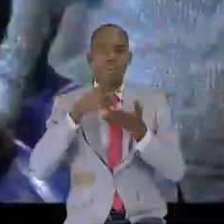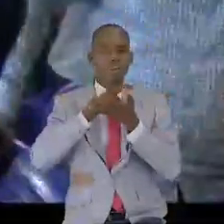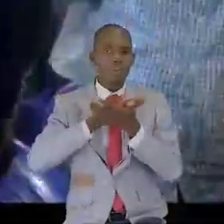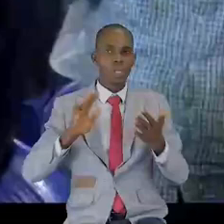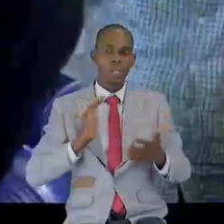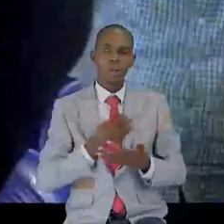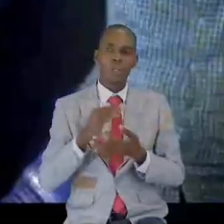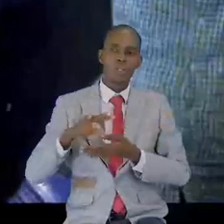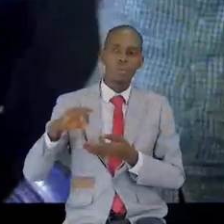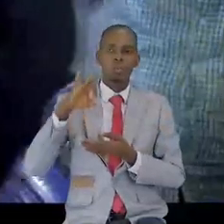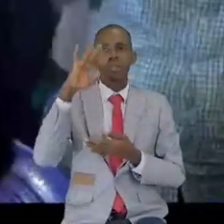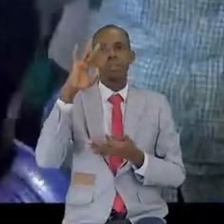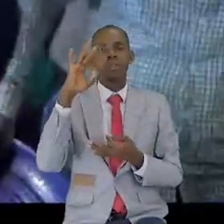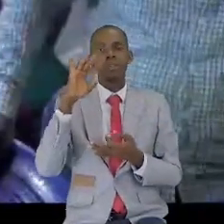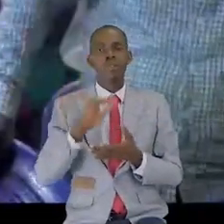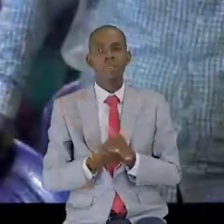notre esprit.